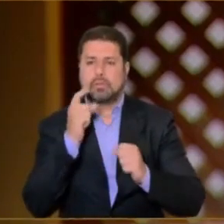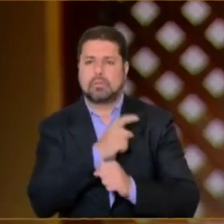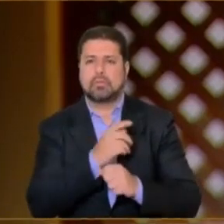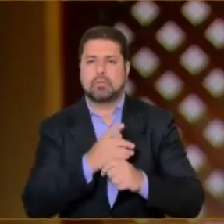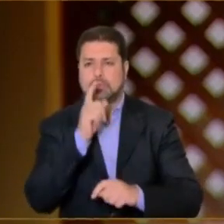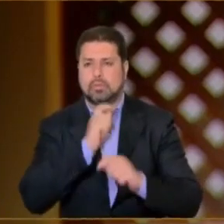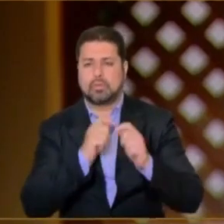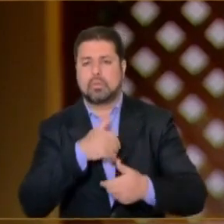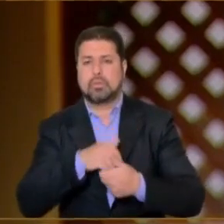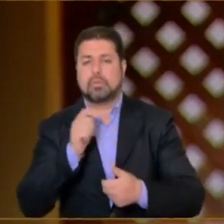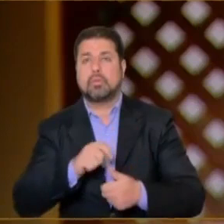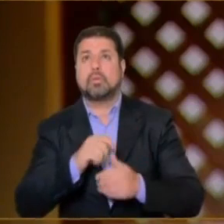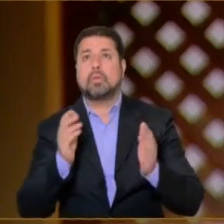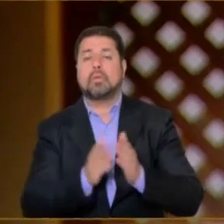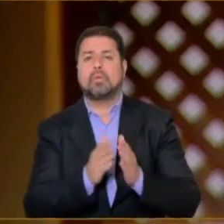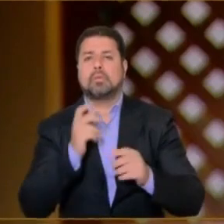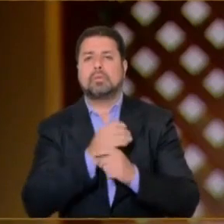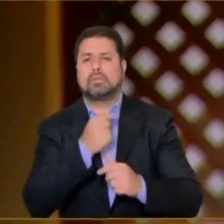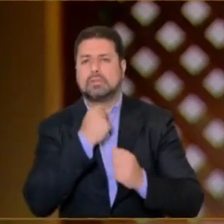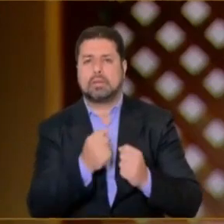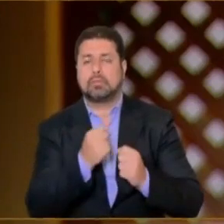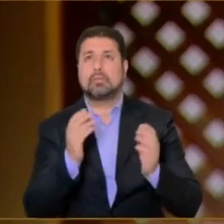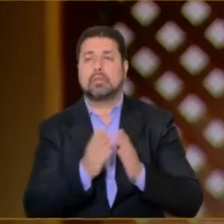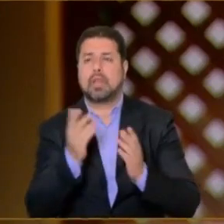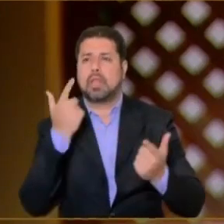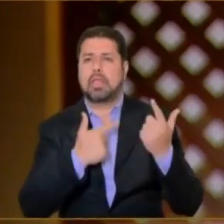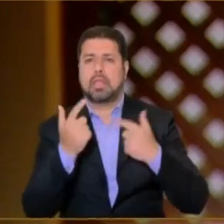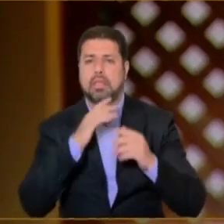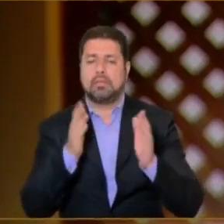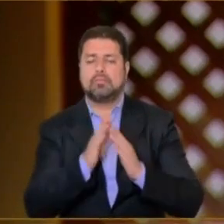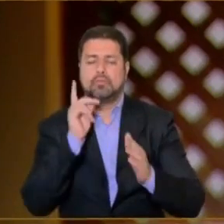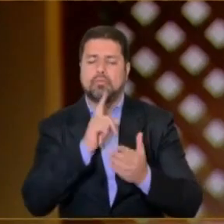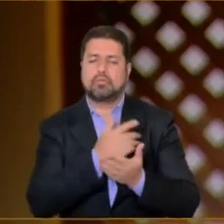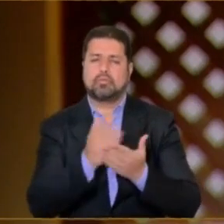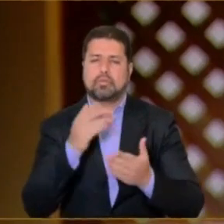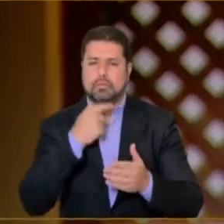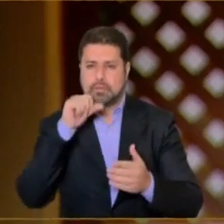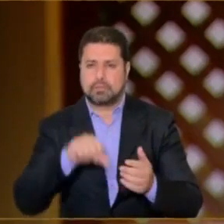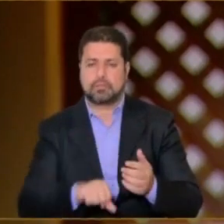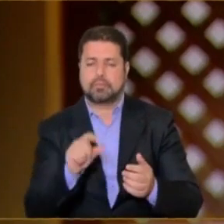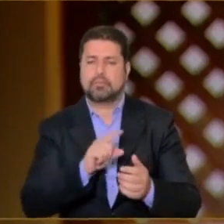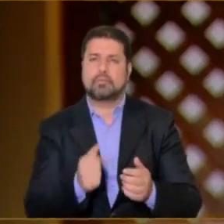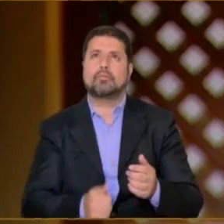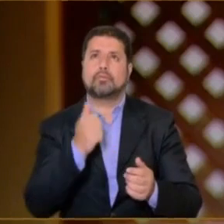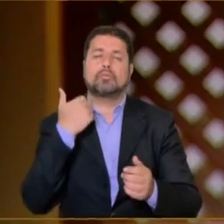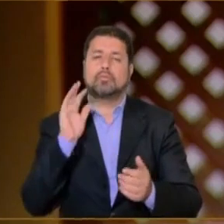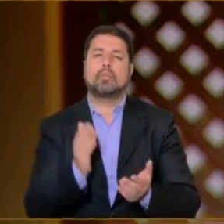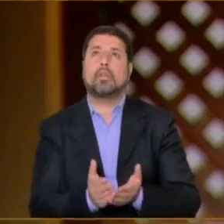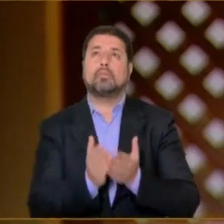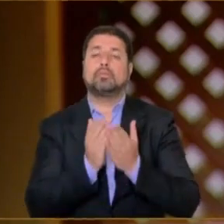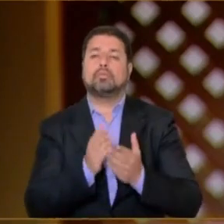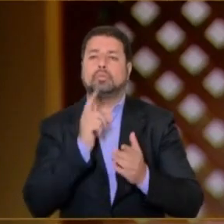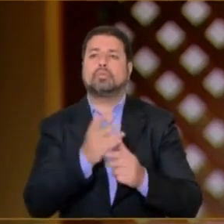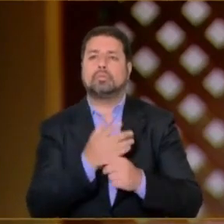وسوء القضاء وعضاه وشماته الاعداء وخيبه الرجاء ونعوذ بك يا